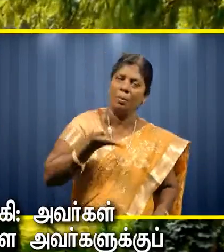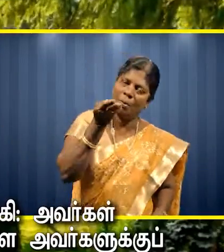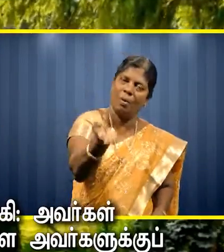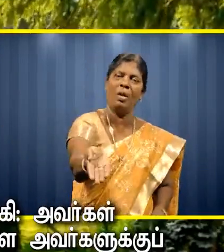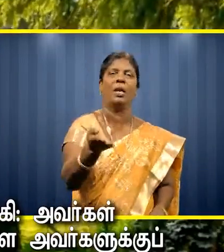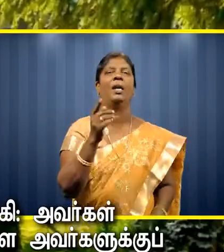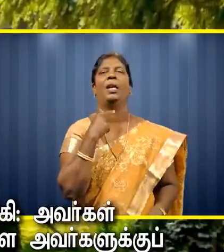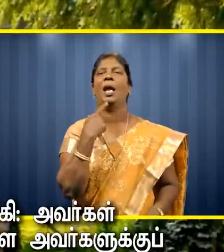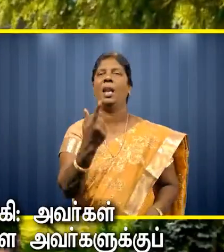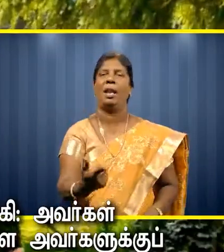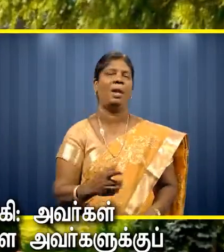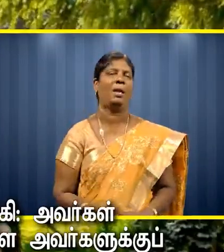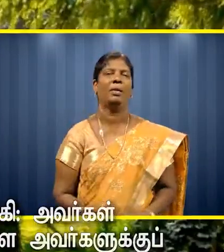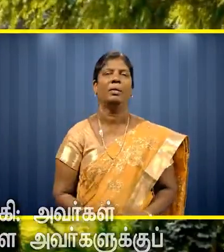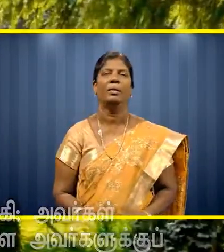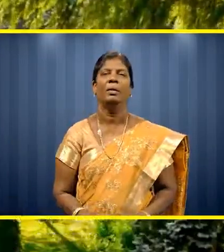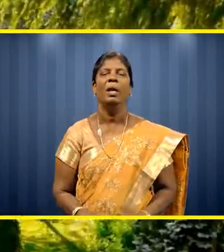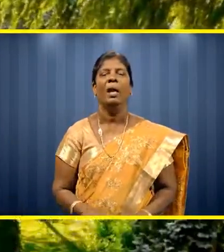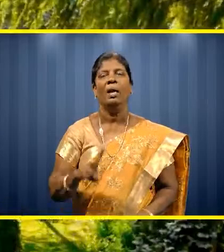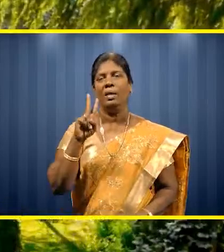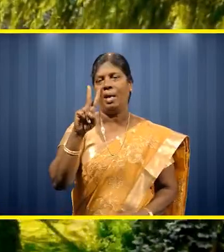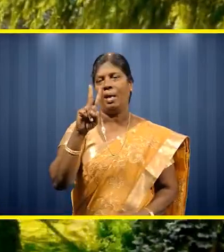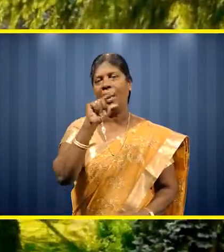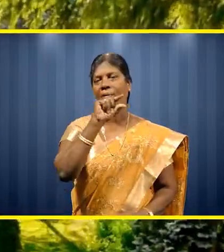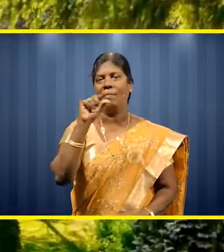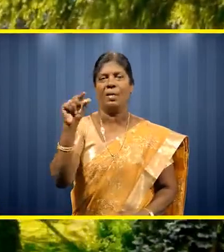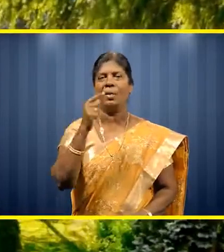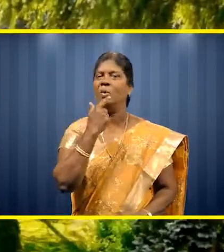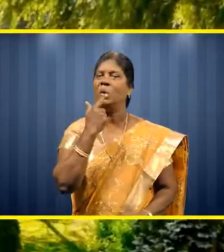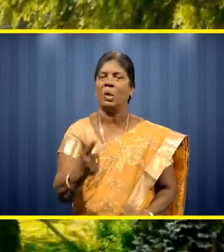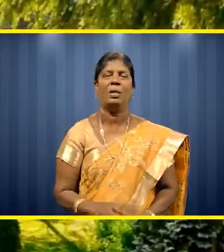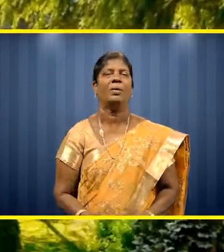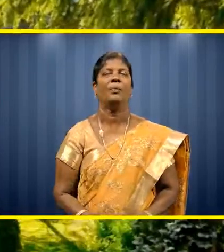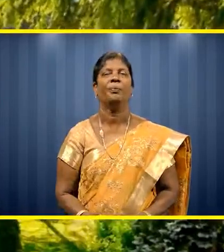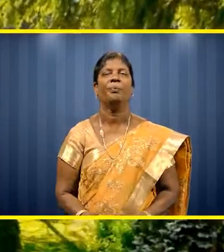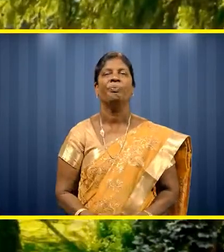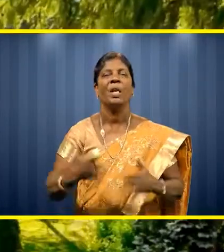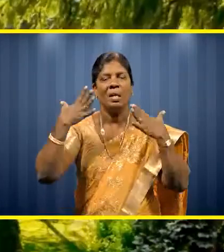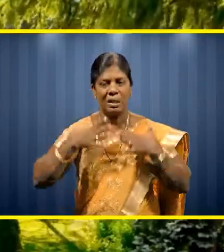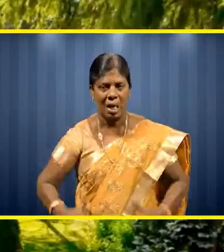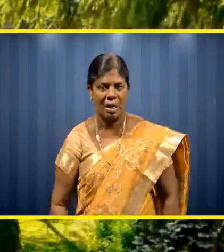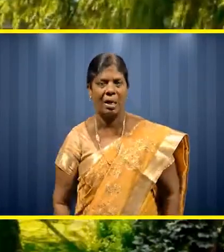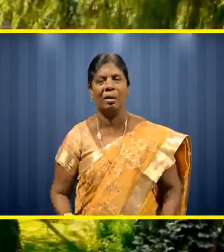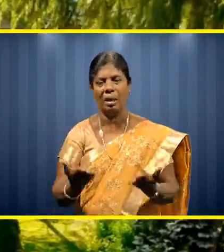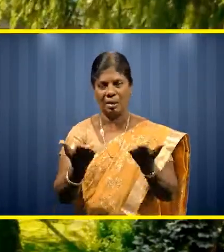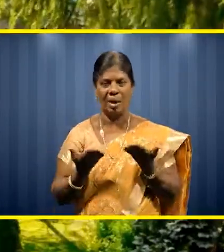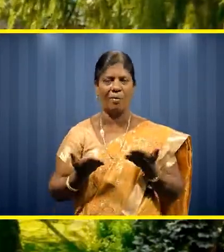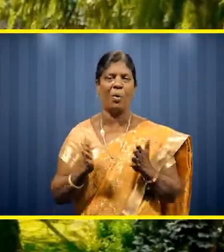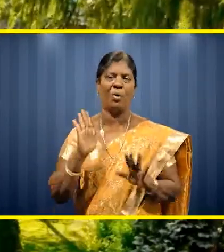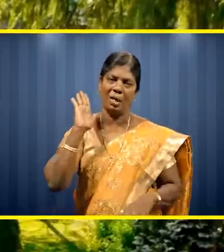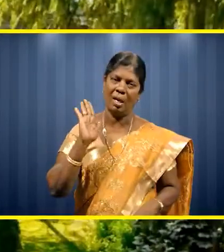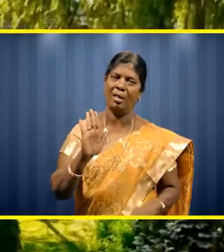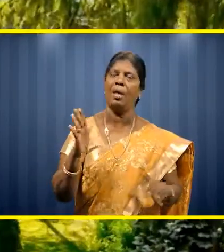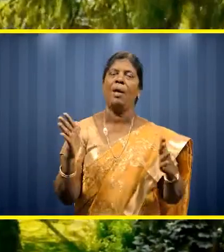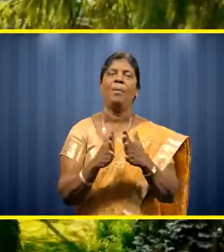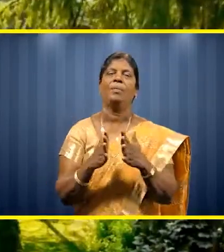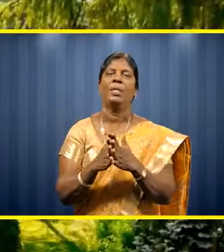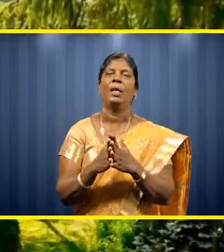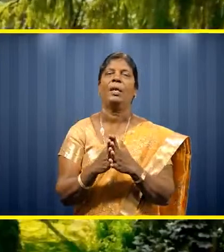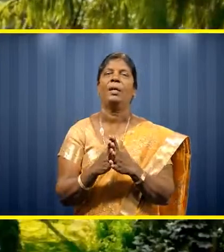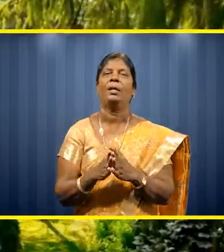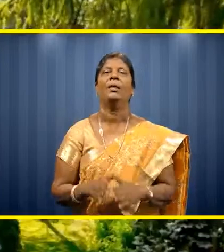அவர்களுக்கு போஜனம் கொடுங்கள் என்றார். இந்த 2 வசனம் என்ன சொல்லுது? சரீரத்தில் தேவையோடு